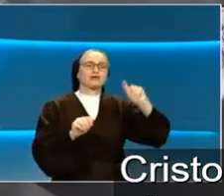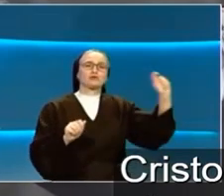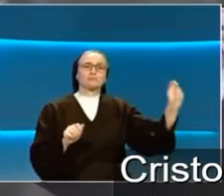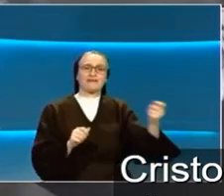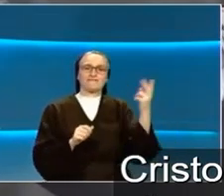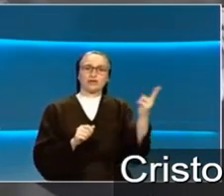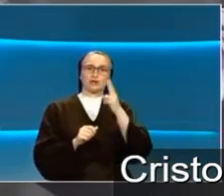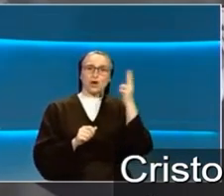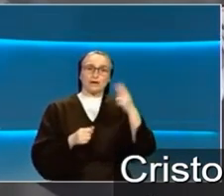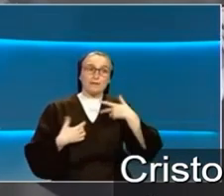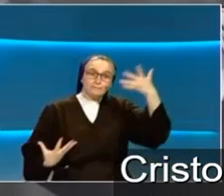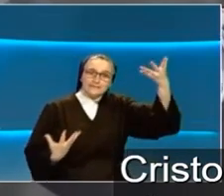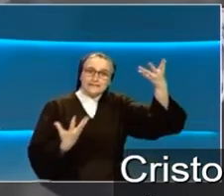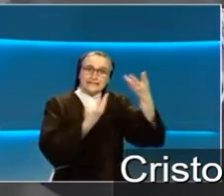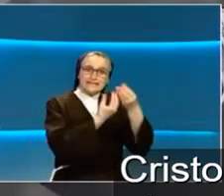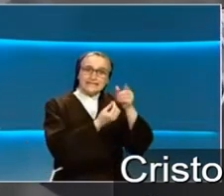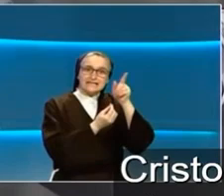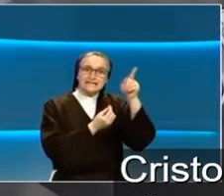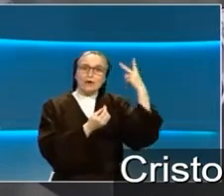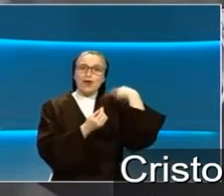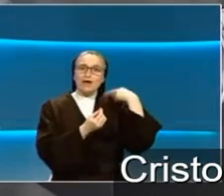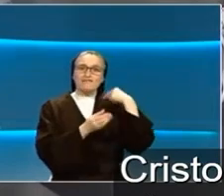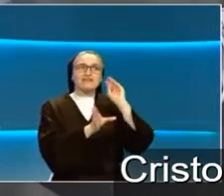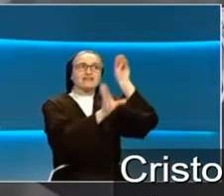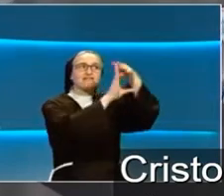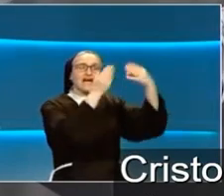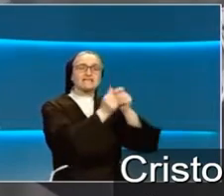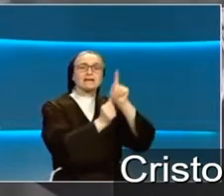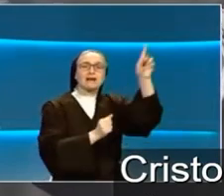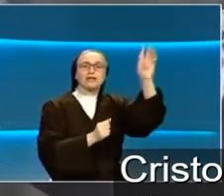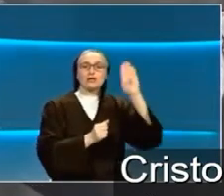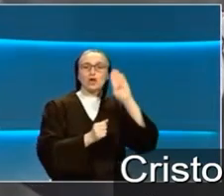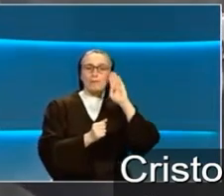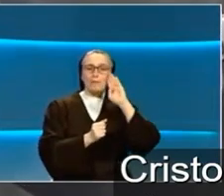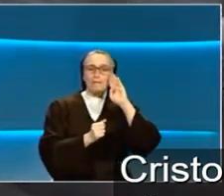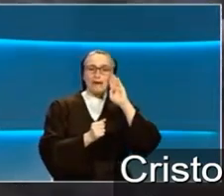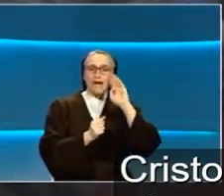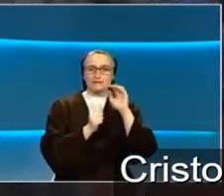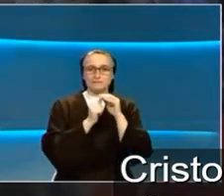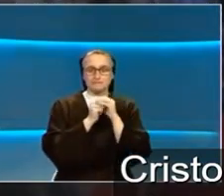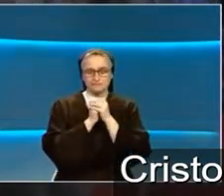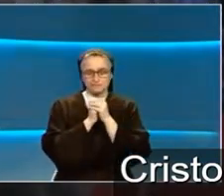morte e di vivere con Lui in Dio Padre.